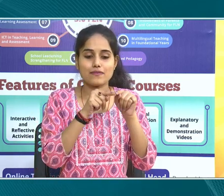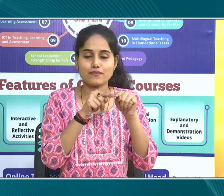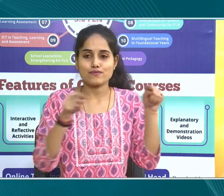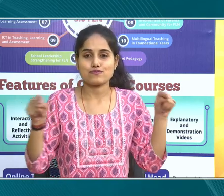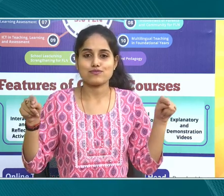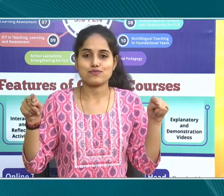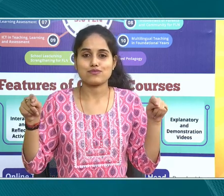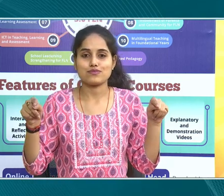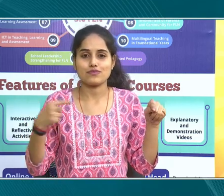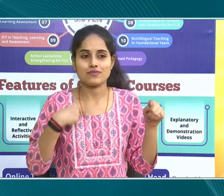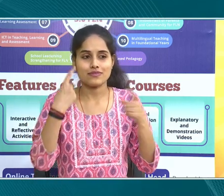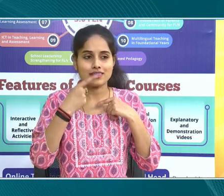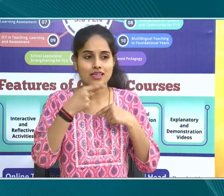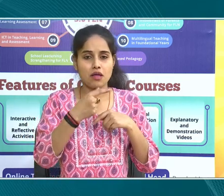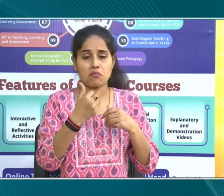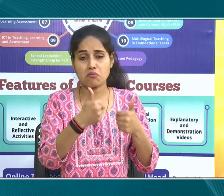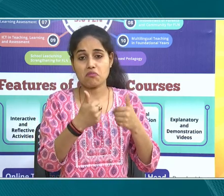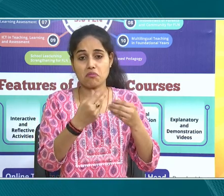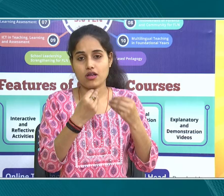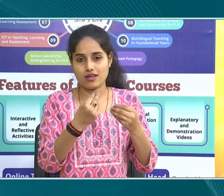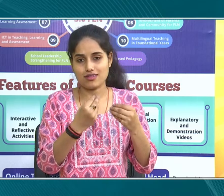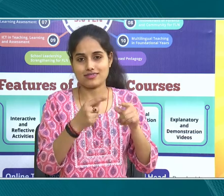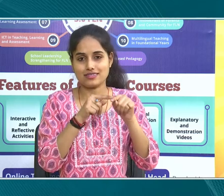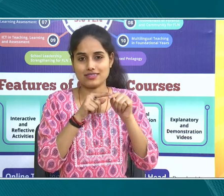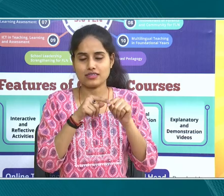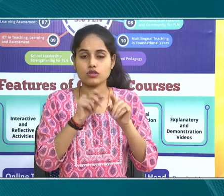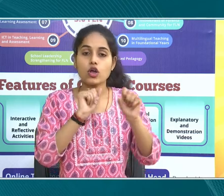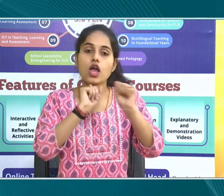क्लास जो है पढ़ाई है